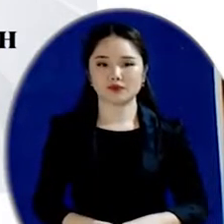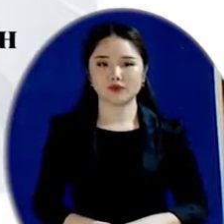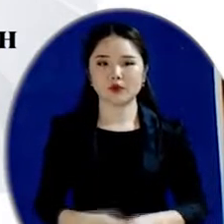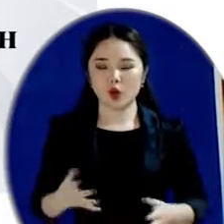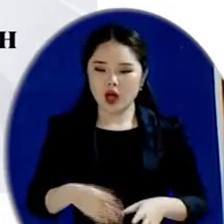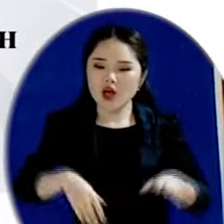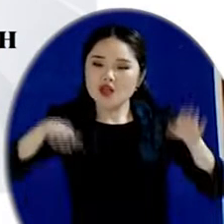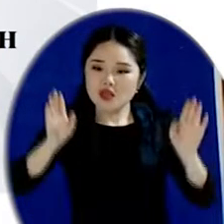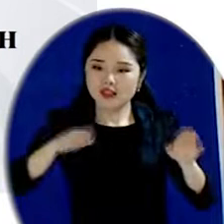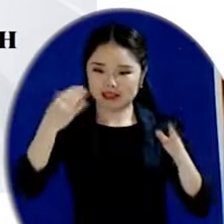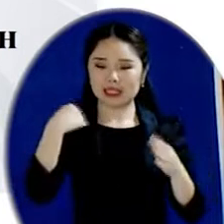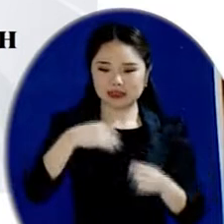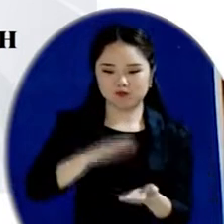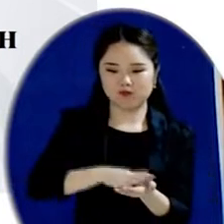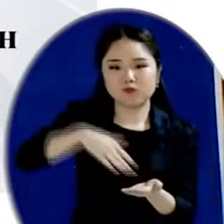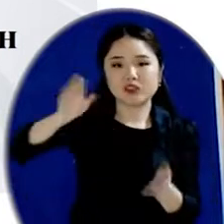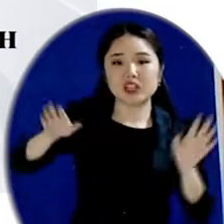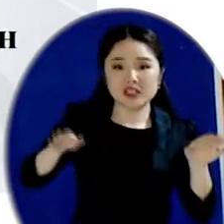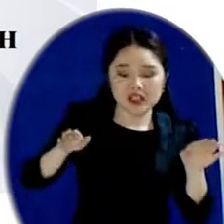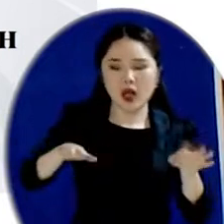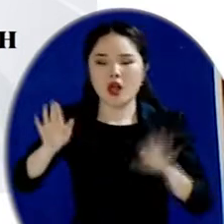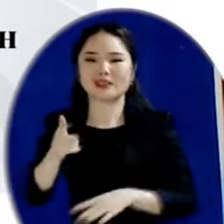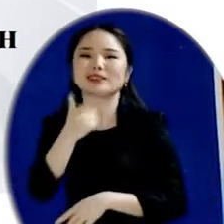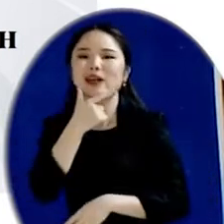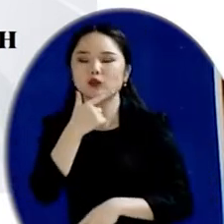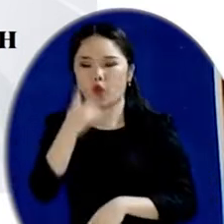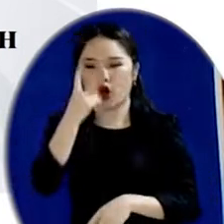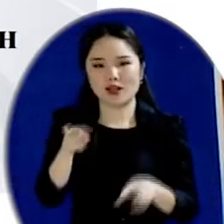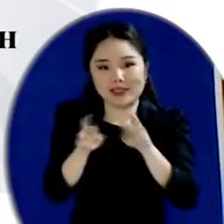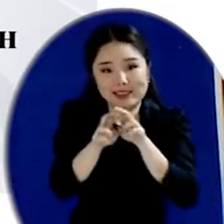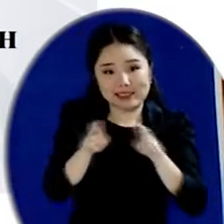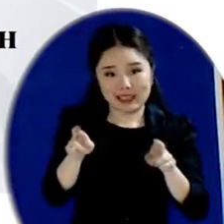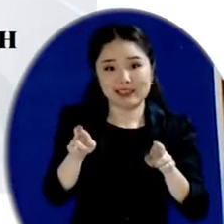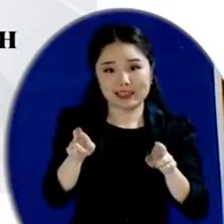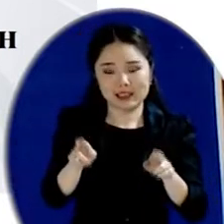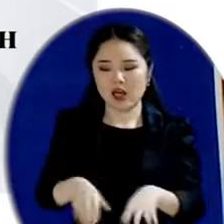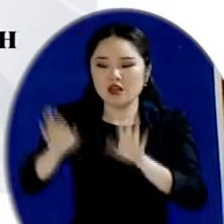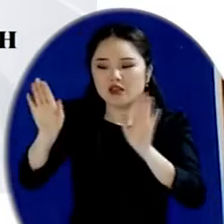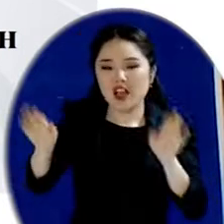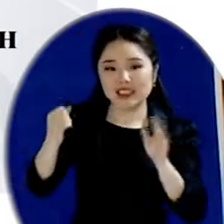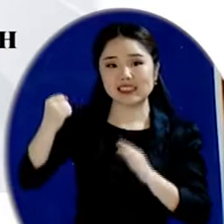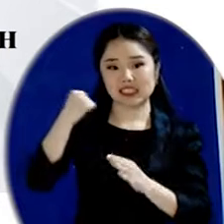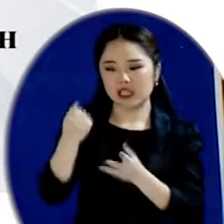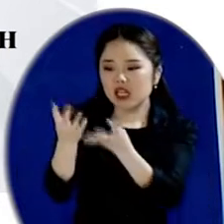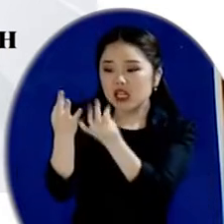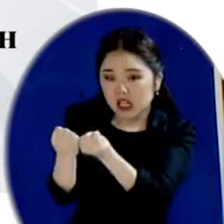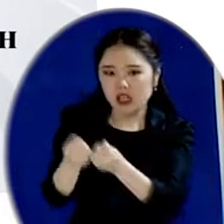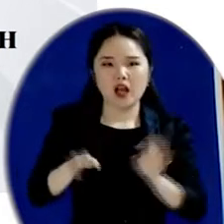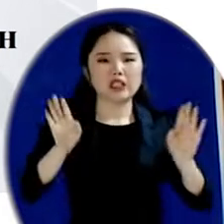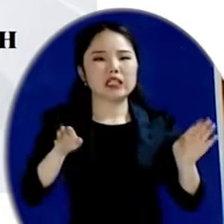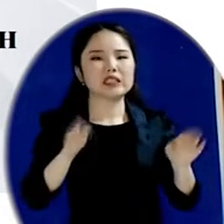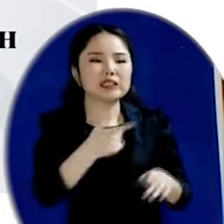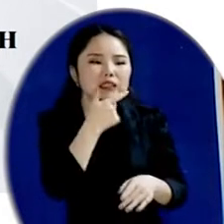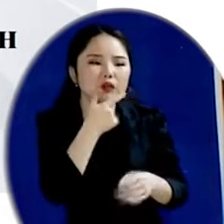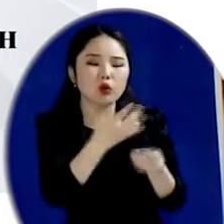нэстэг амтан ба нэстэггүй амттаар нь ялгая. Нэстэг хідэн амтан байна уу? Нэстэггүй хідэн амтан байна вэ